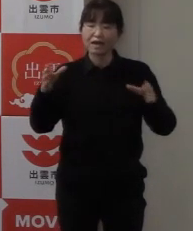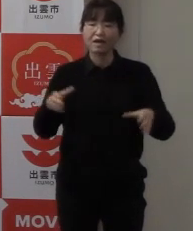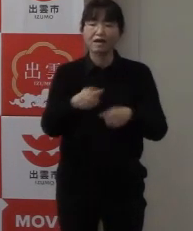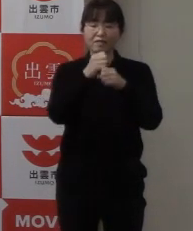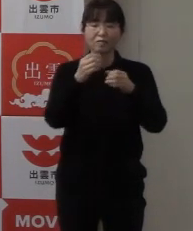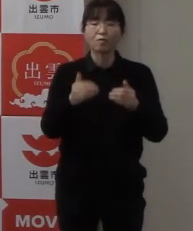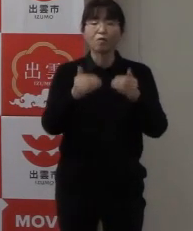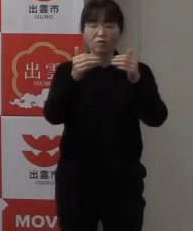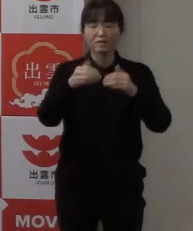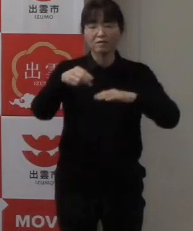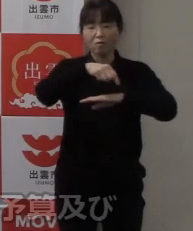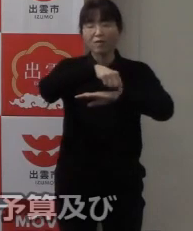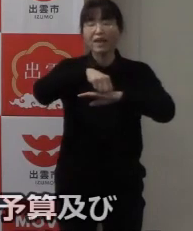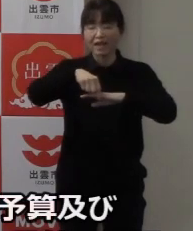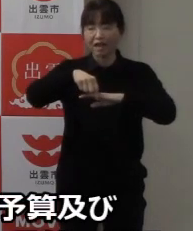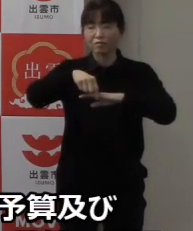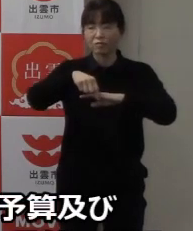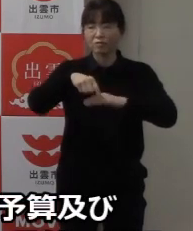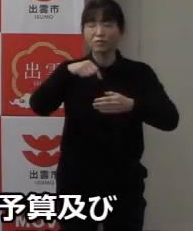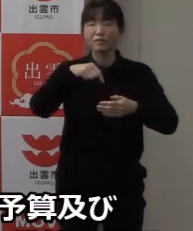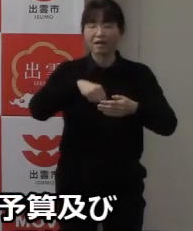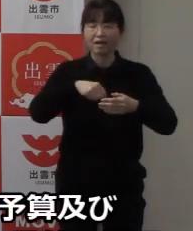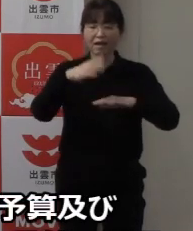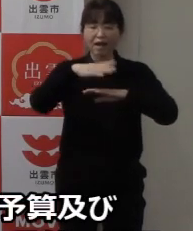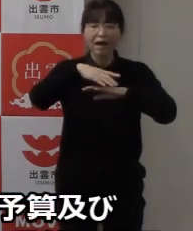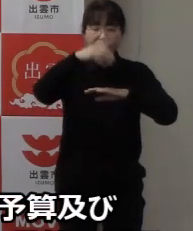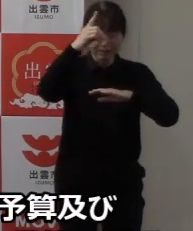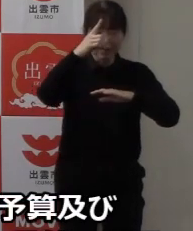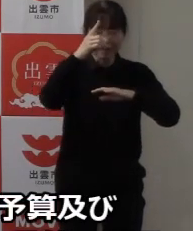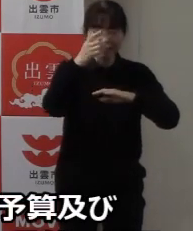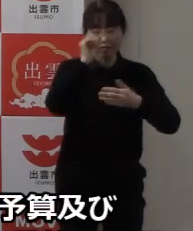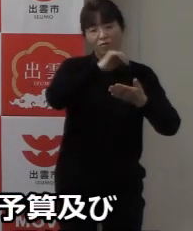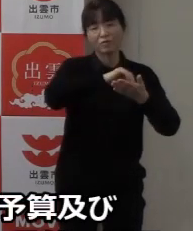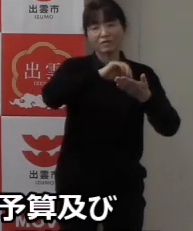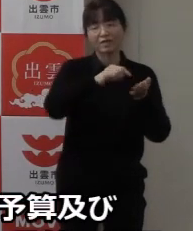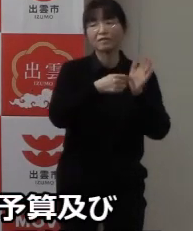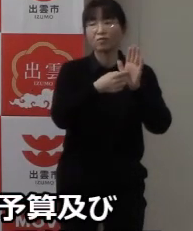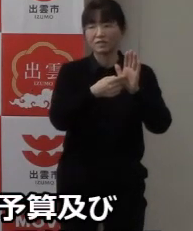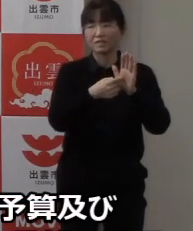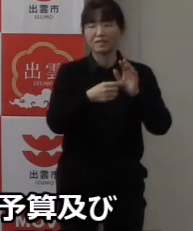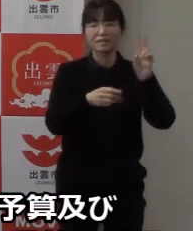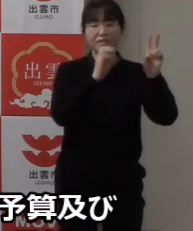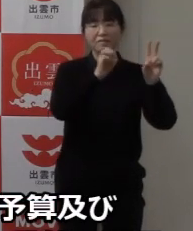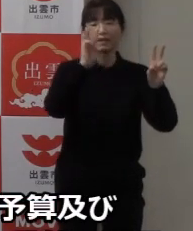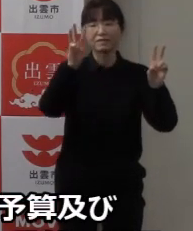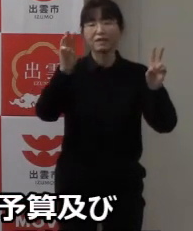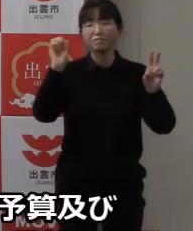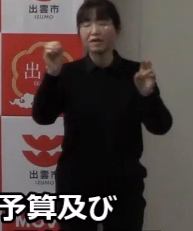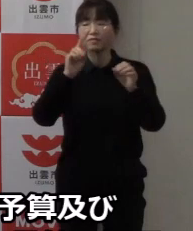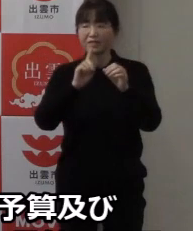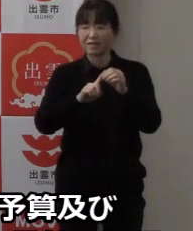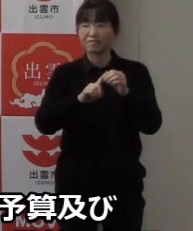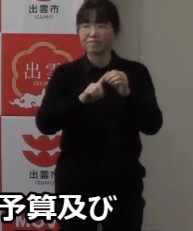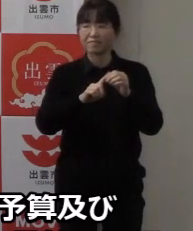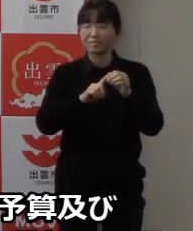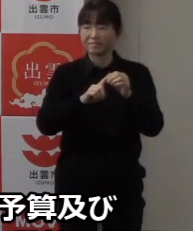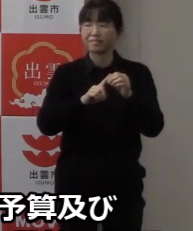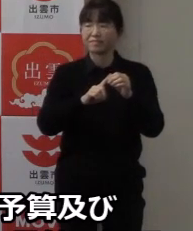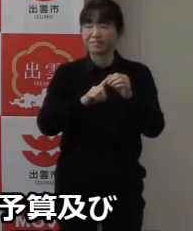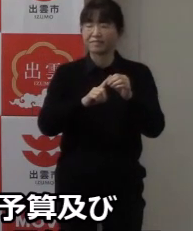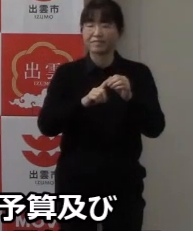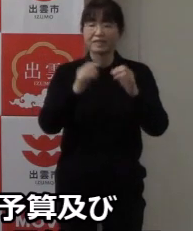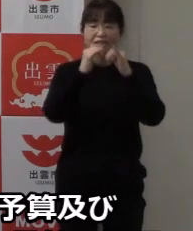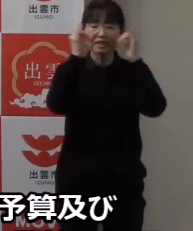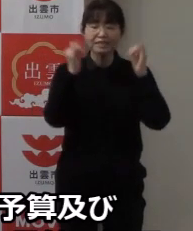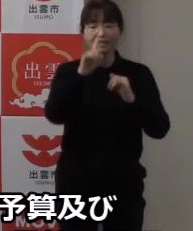計画から、初の総中算ですが、2030年の人口、17